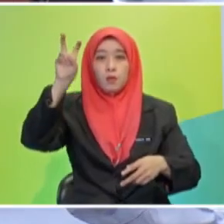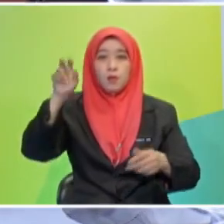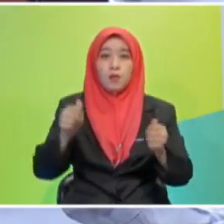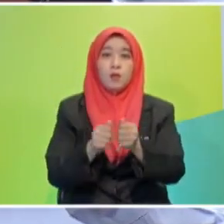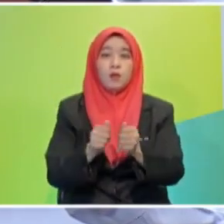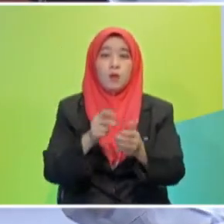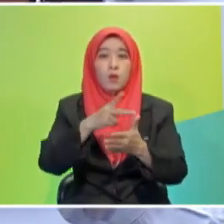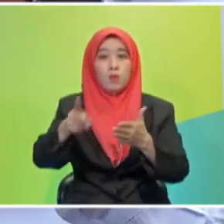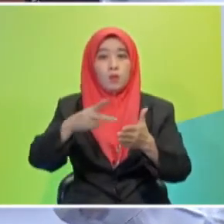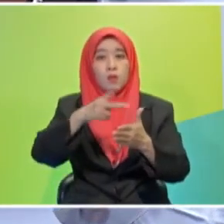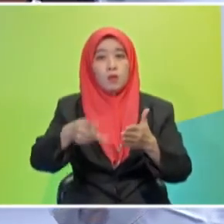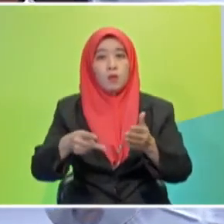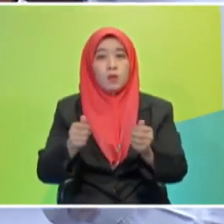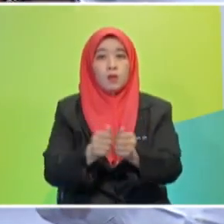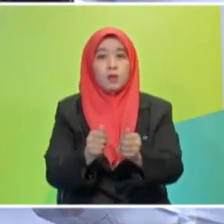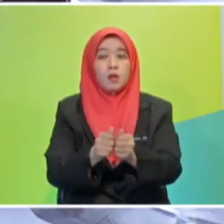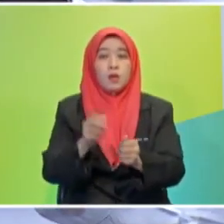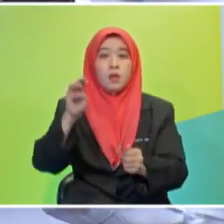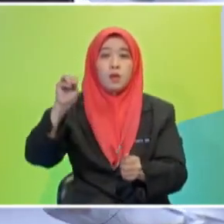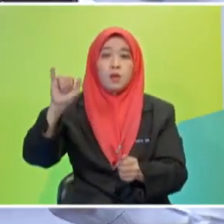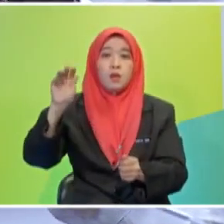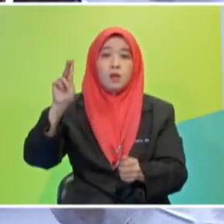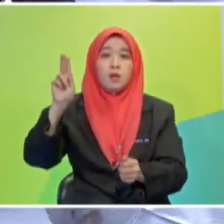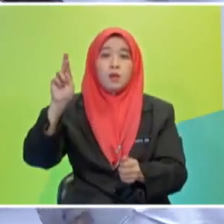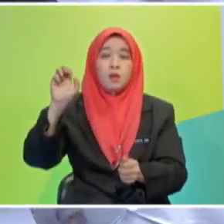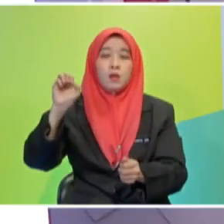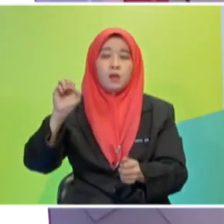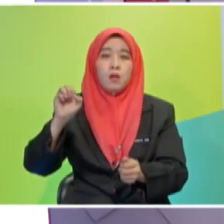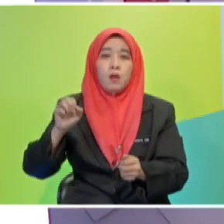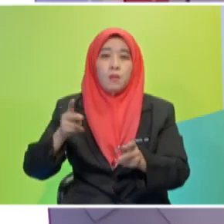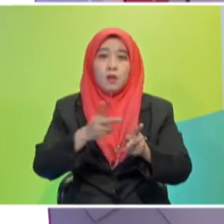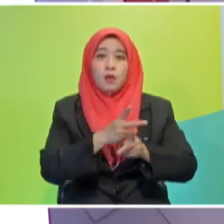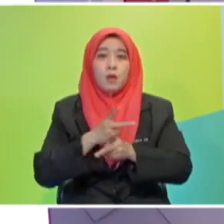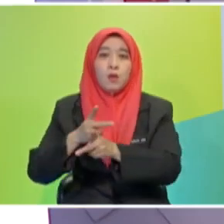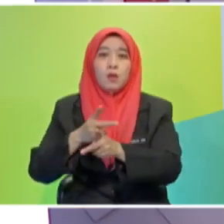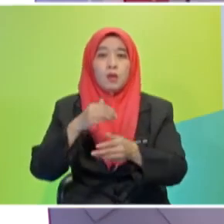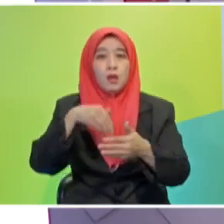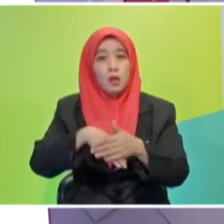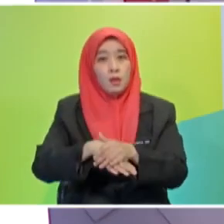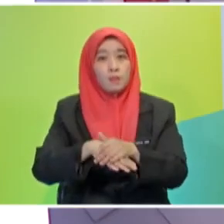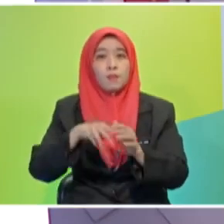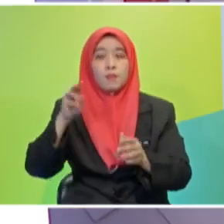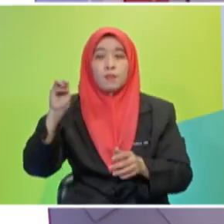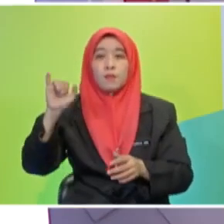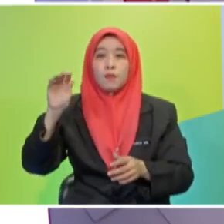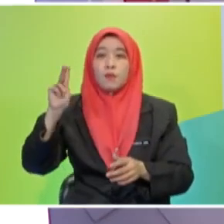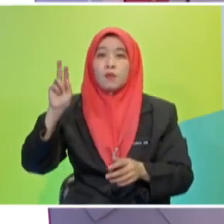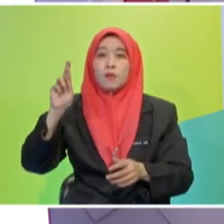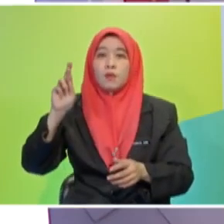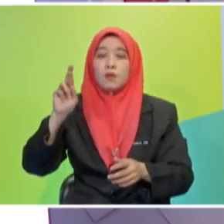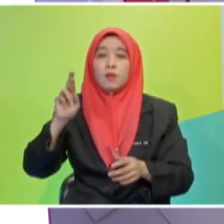kepada mikro pengawal. Okey, dalam panel kawalan ni fungsi dia hanya menerima